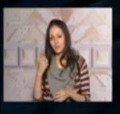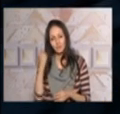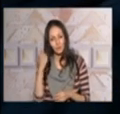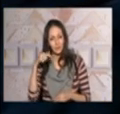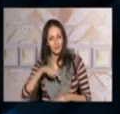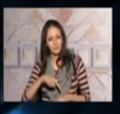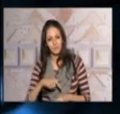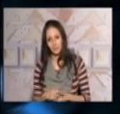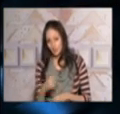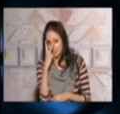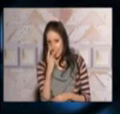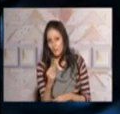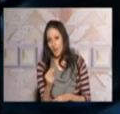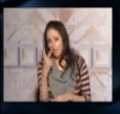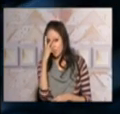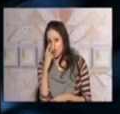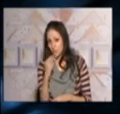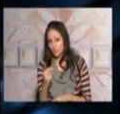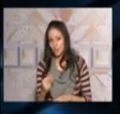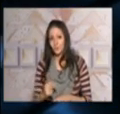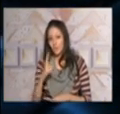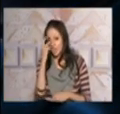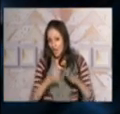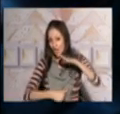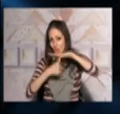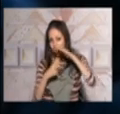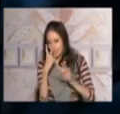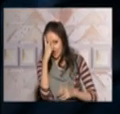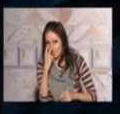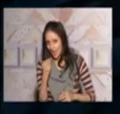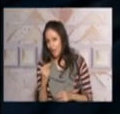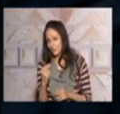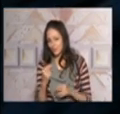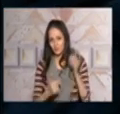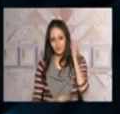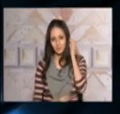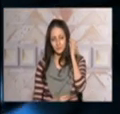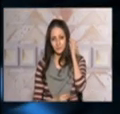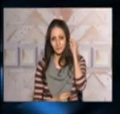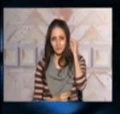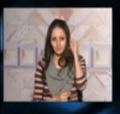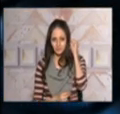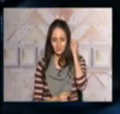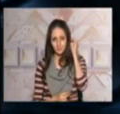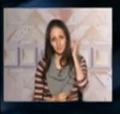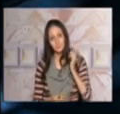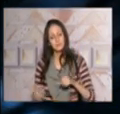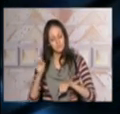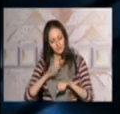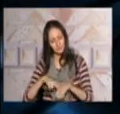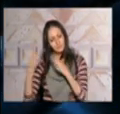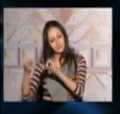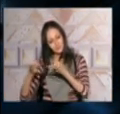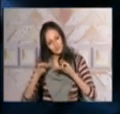الرئيس جورج ديج رئيس رومانيا أول رئيس بعد الثورة. أيضا زارنا كيفو